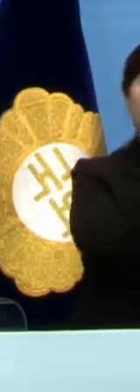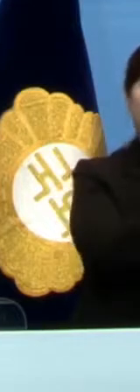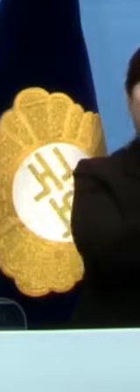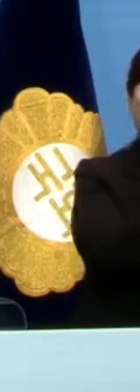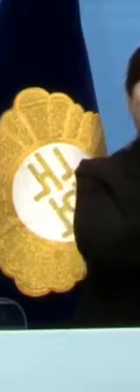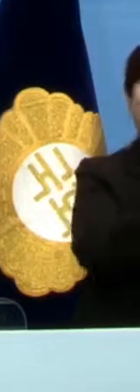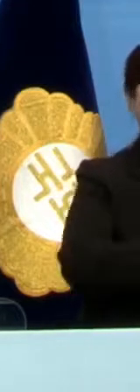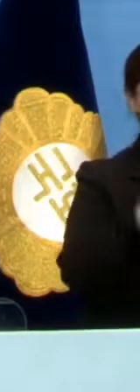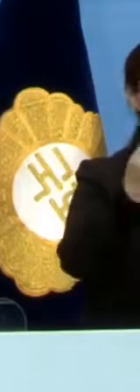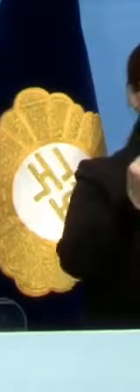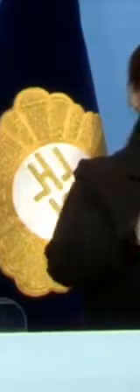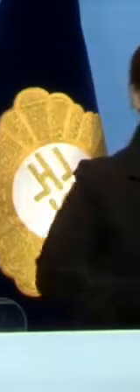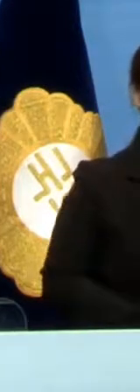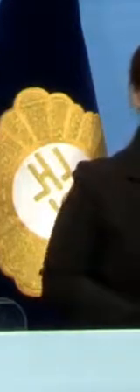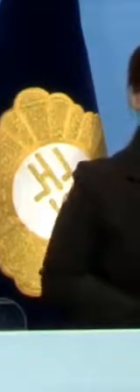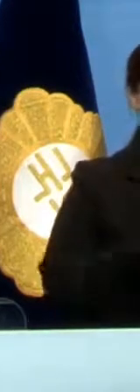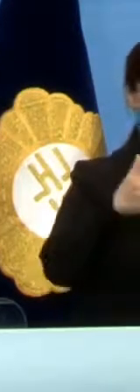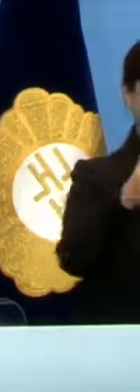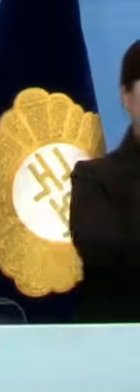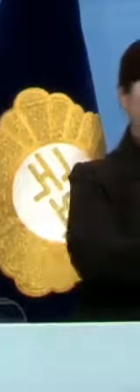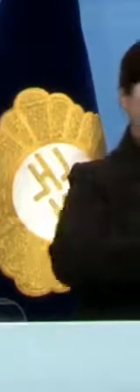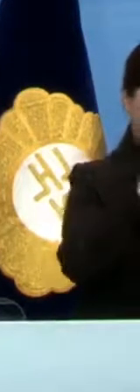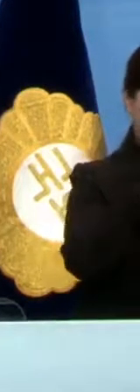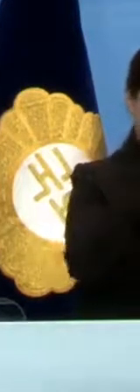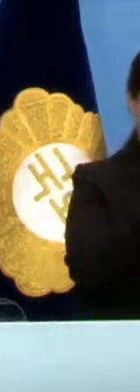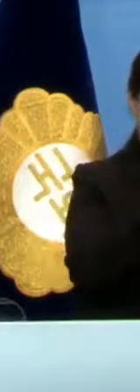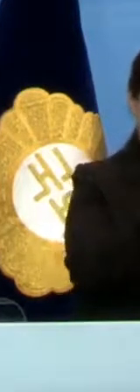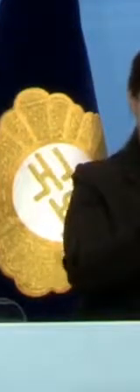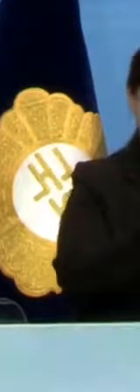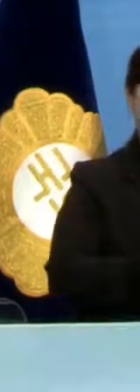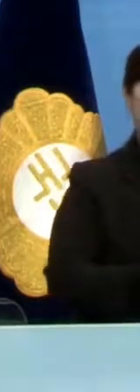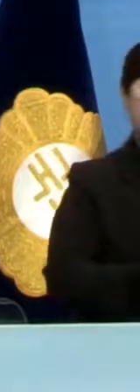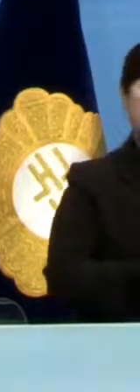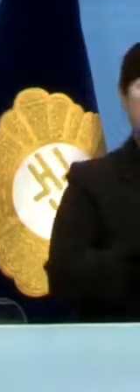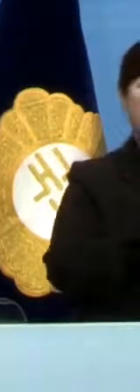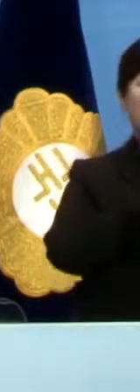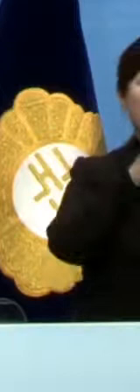오히려 상당히 많은 숫자의 의원님들이 21대에